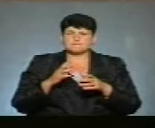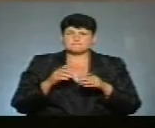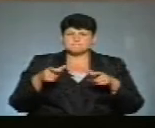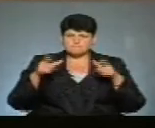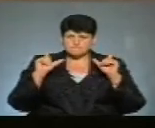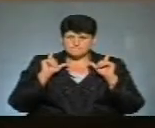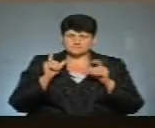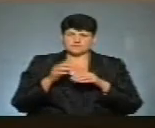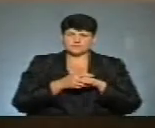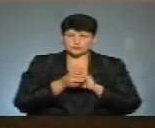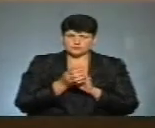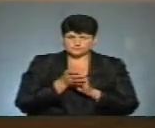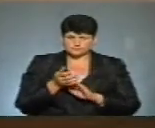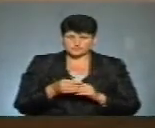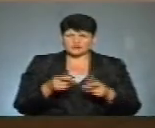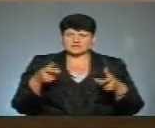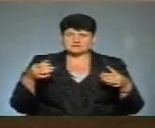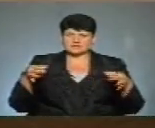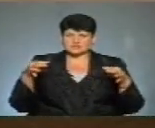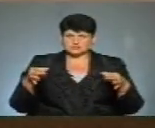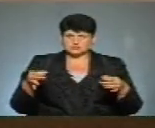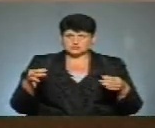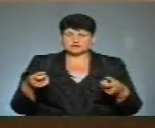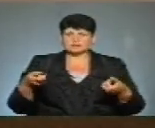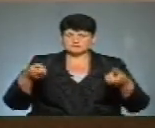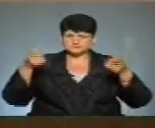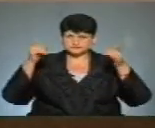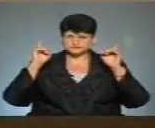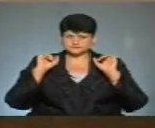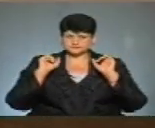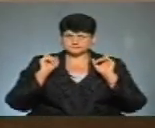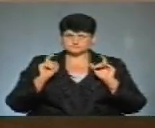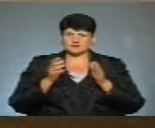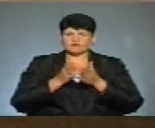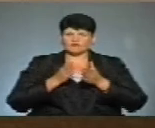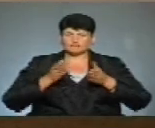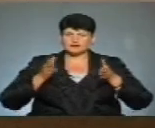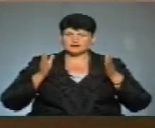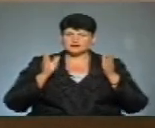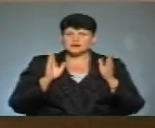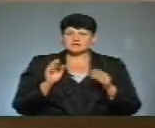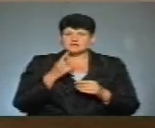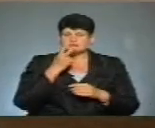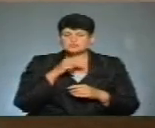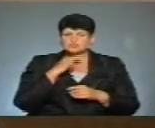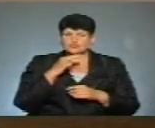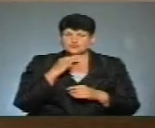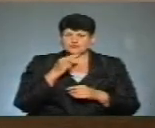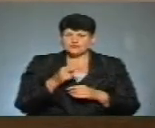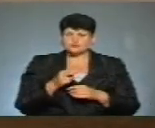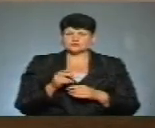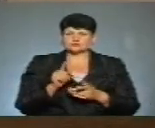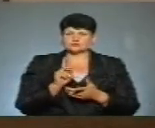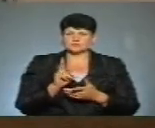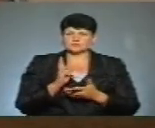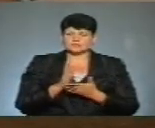за кінчики, бачите, ось так. Отак ми накладаємо масочку, розправляємо. Дивіться уважно, бо ви повинні носити